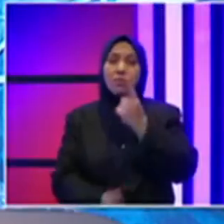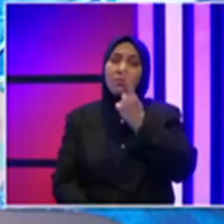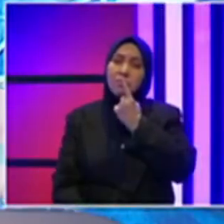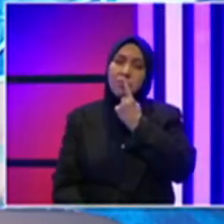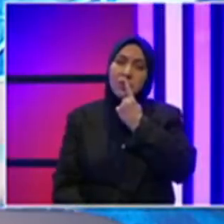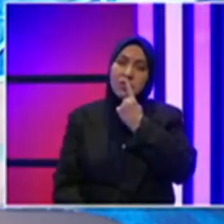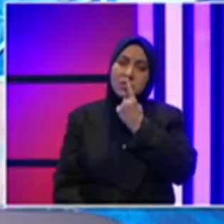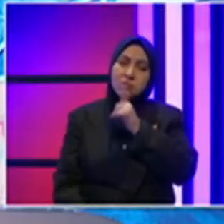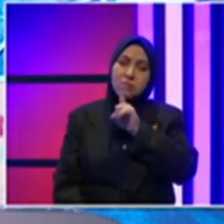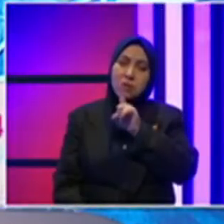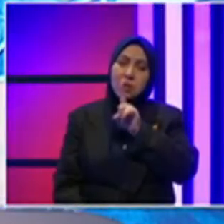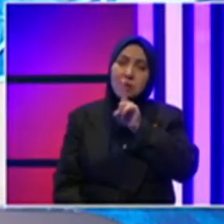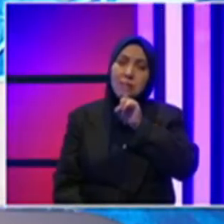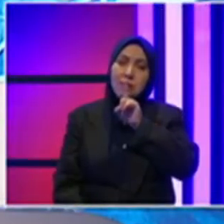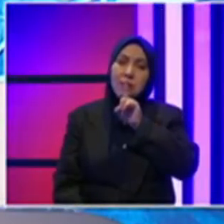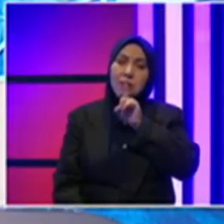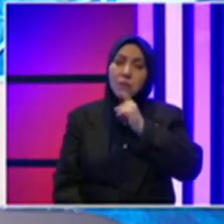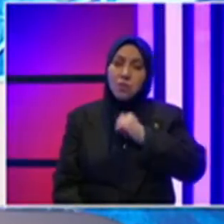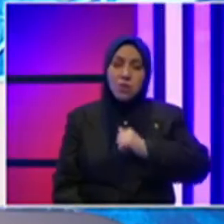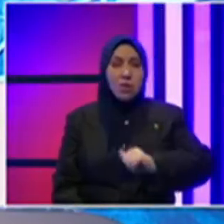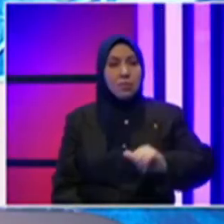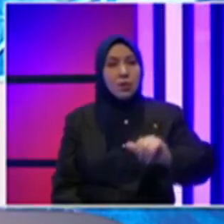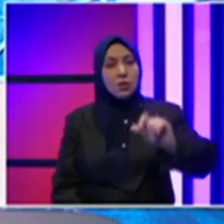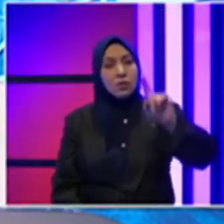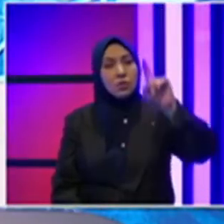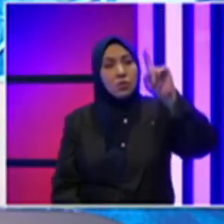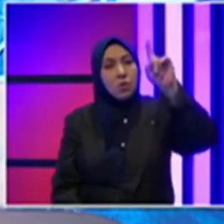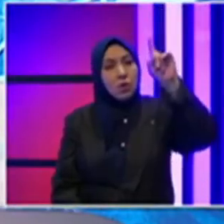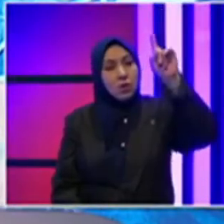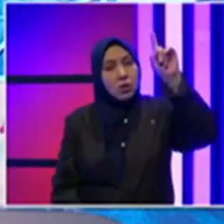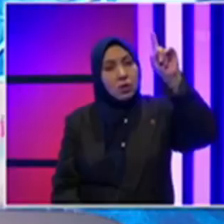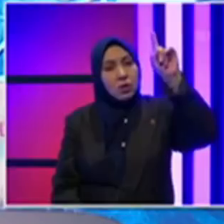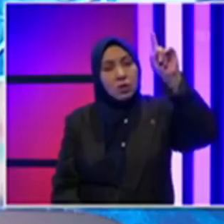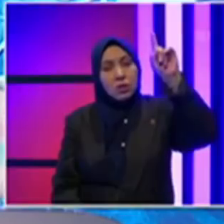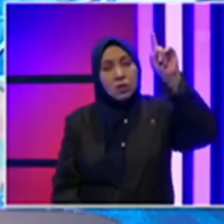بسم الله الرحمن